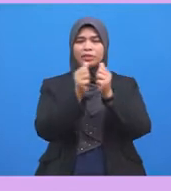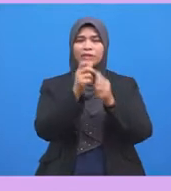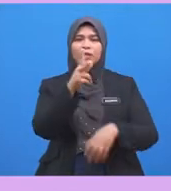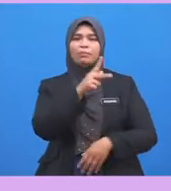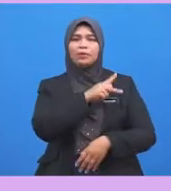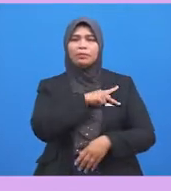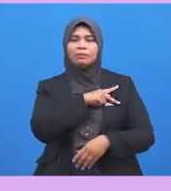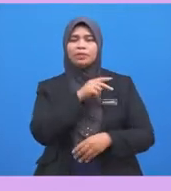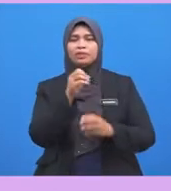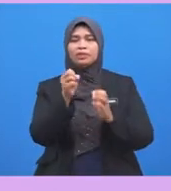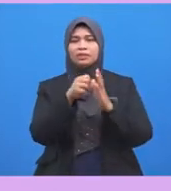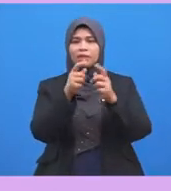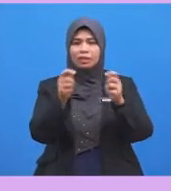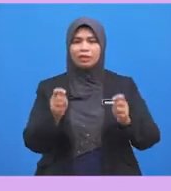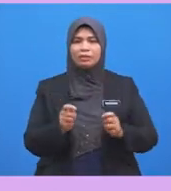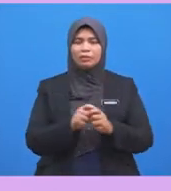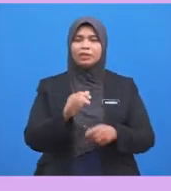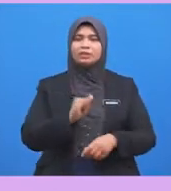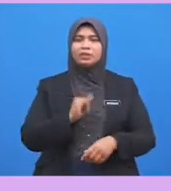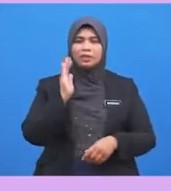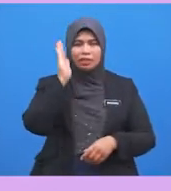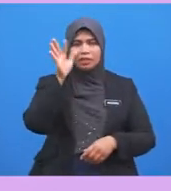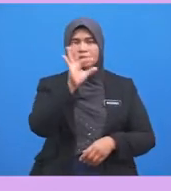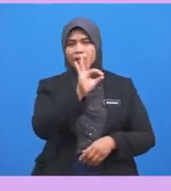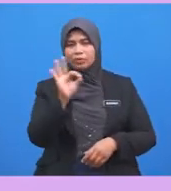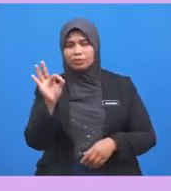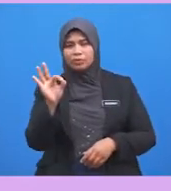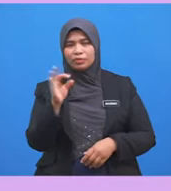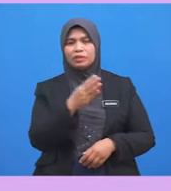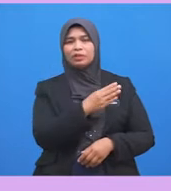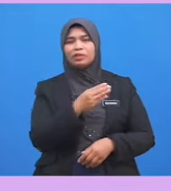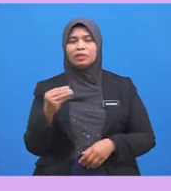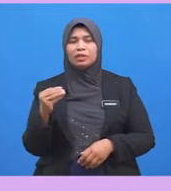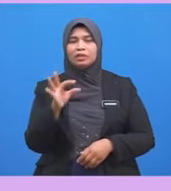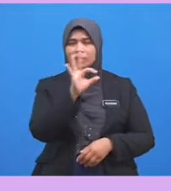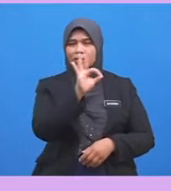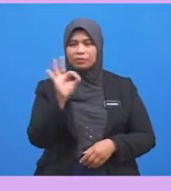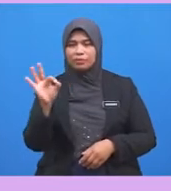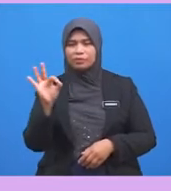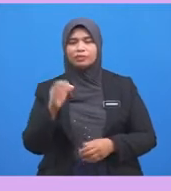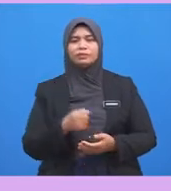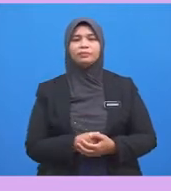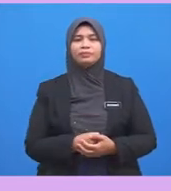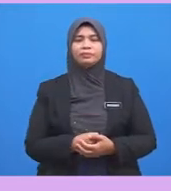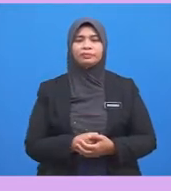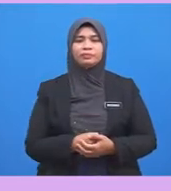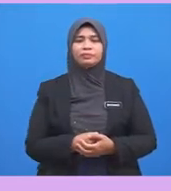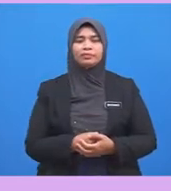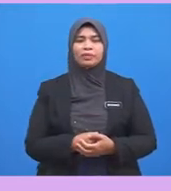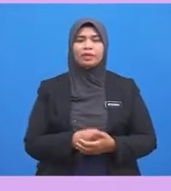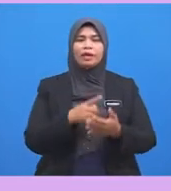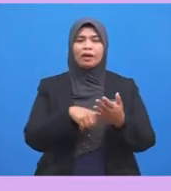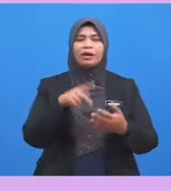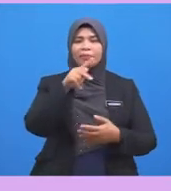pemimpin setempat, saya akan ruang kosong dan ruang kosong.